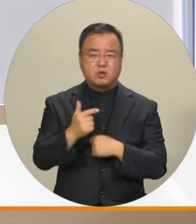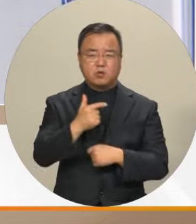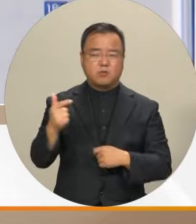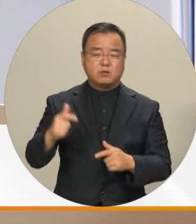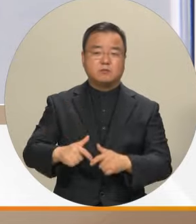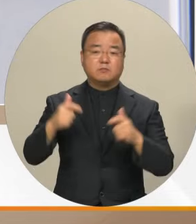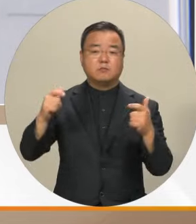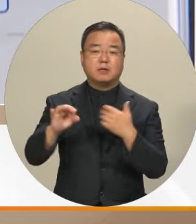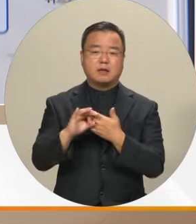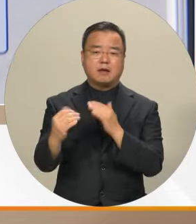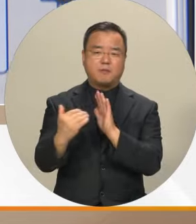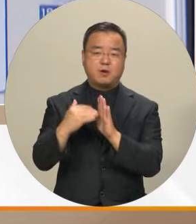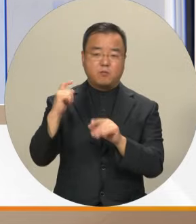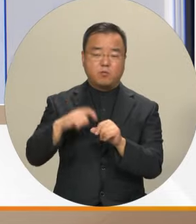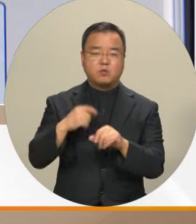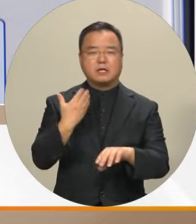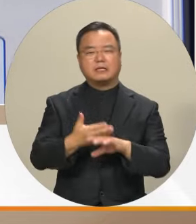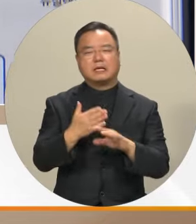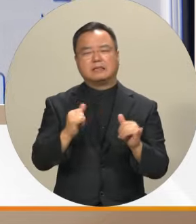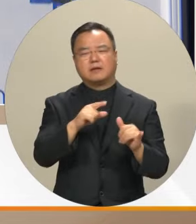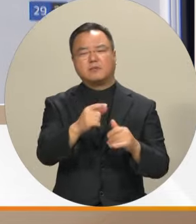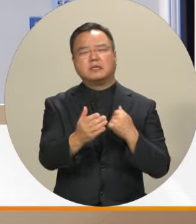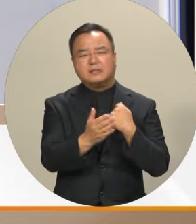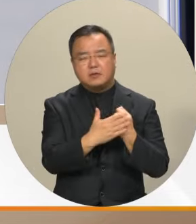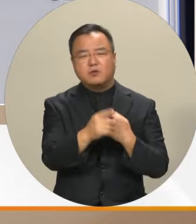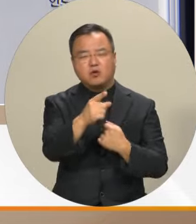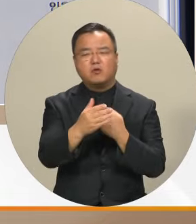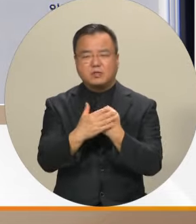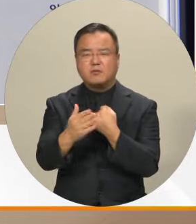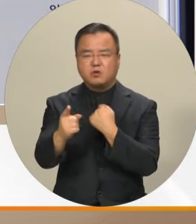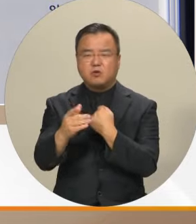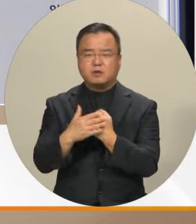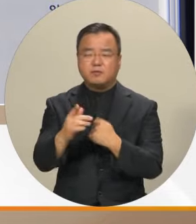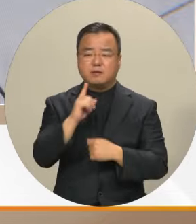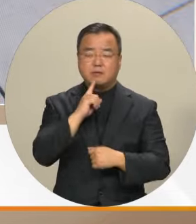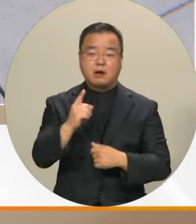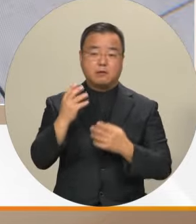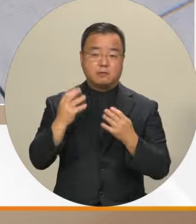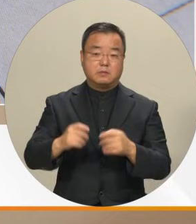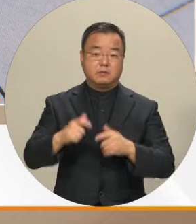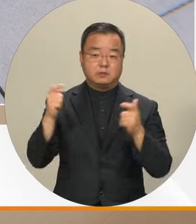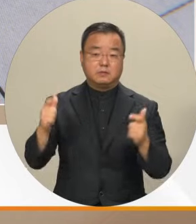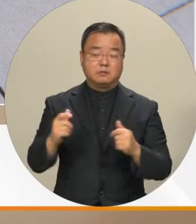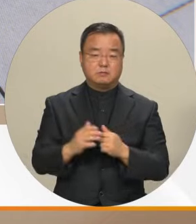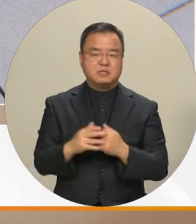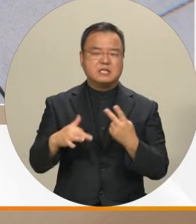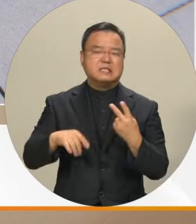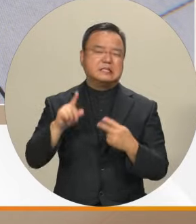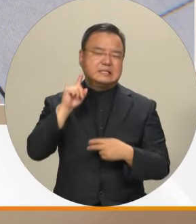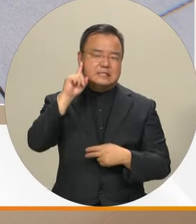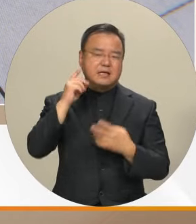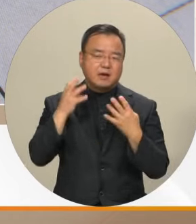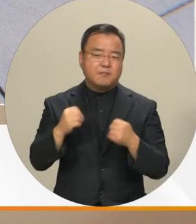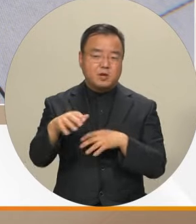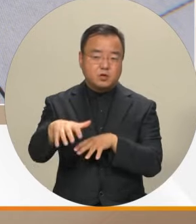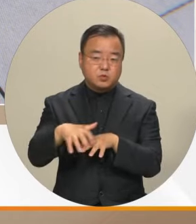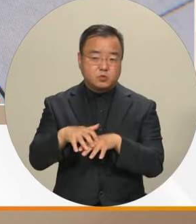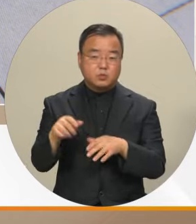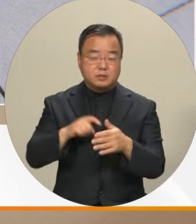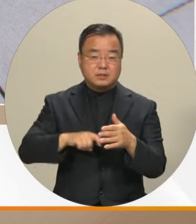증가하는 걸로 되어 있습니다 그래서 2차 스트레스가 많은 개인이이 조직이 많다 보면이 조직